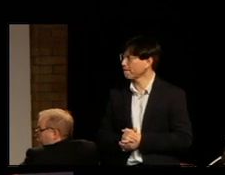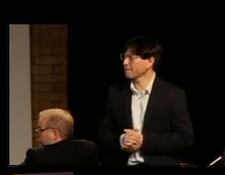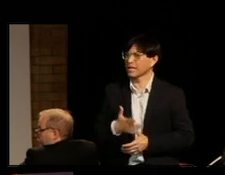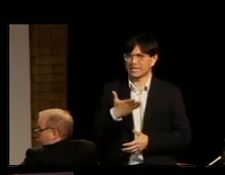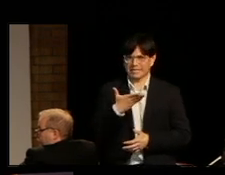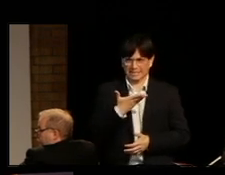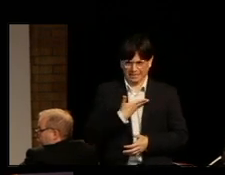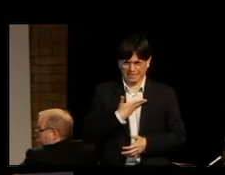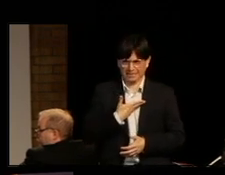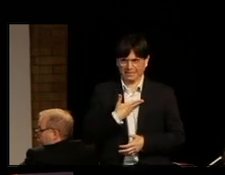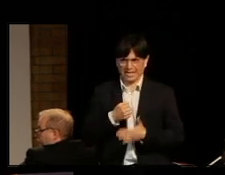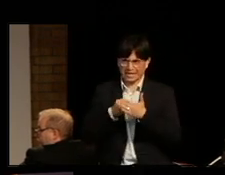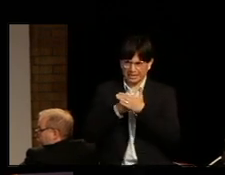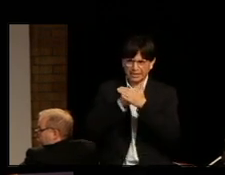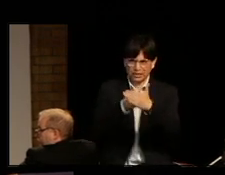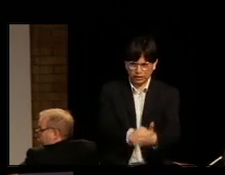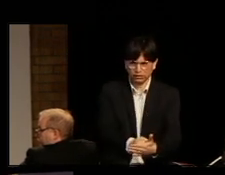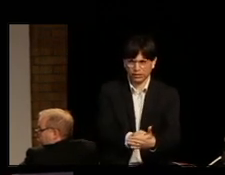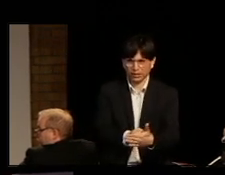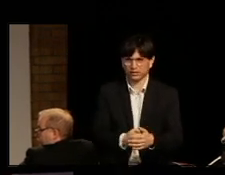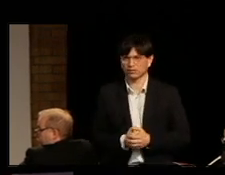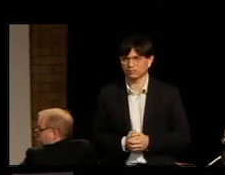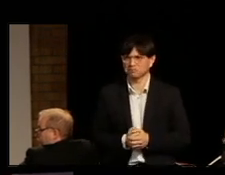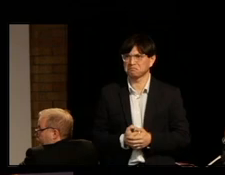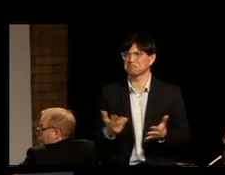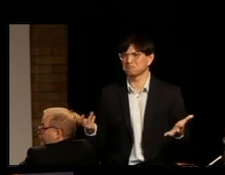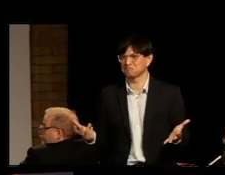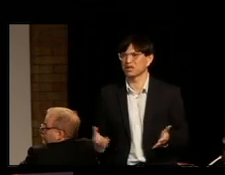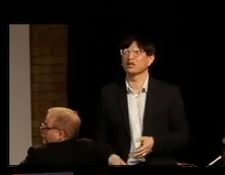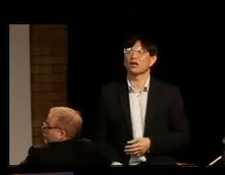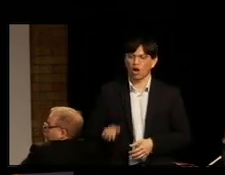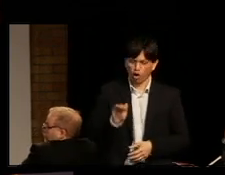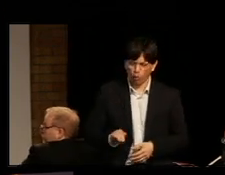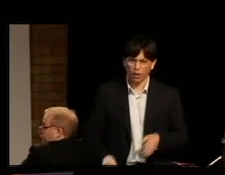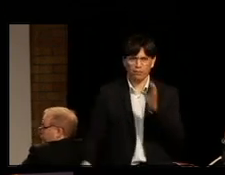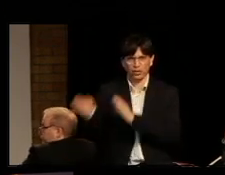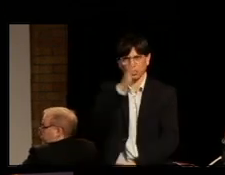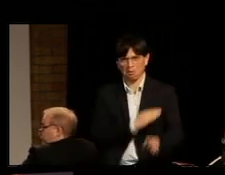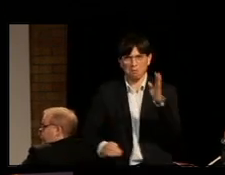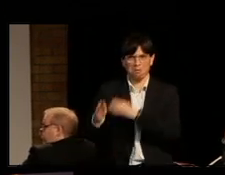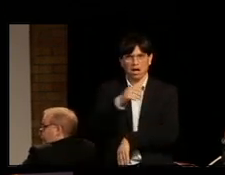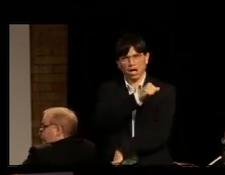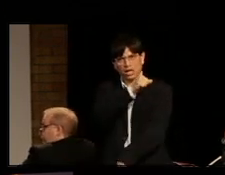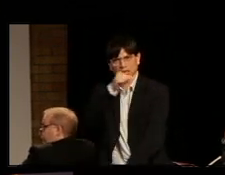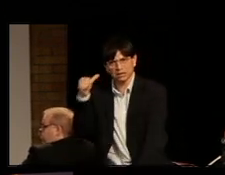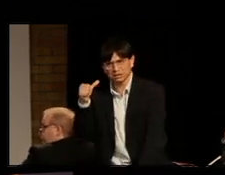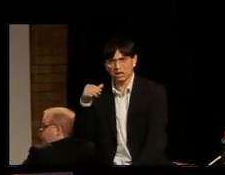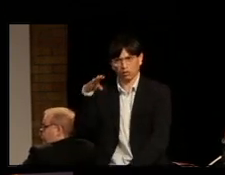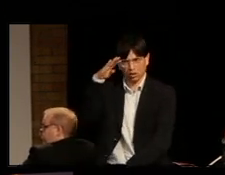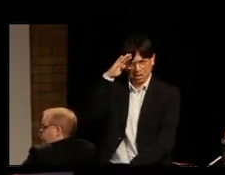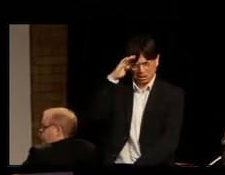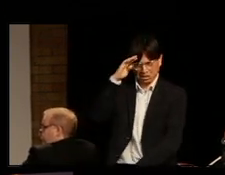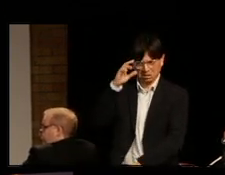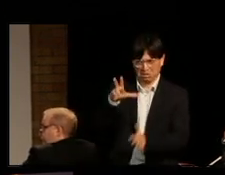sia un catechista di sostegno nel caso di un bambino con disabilità che ha bisogno effettivamente di di un'attenzione